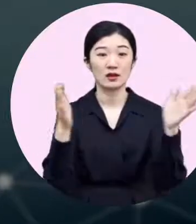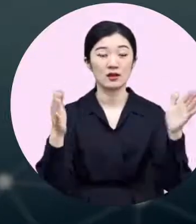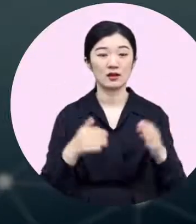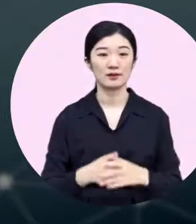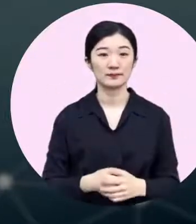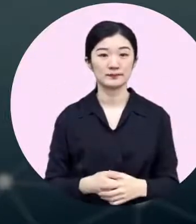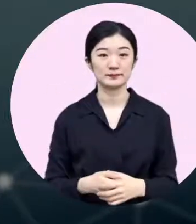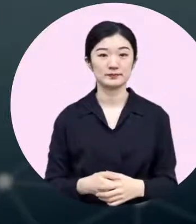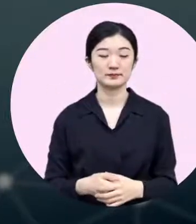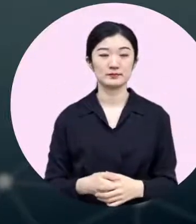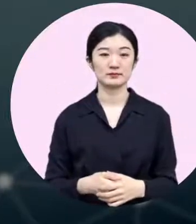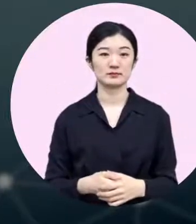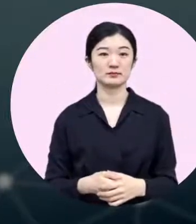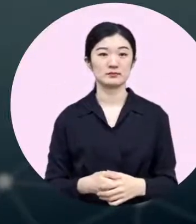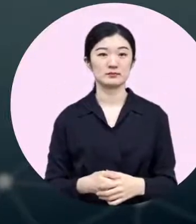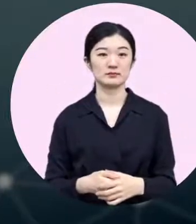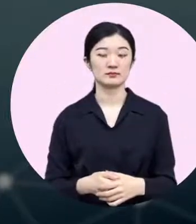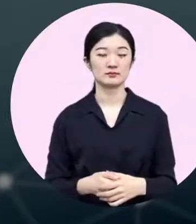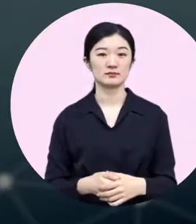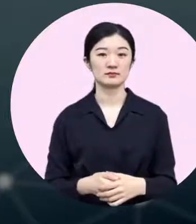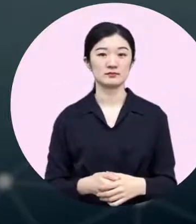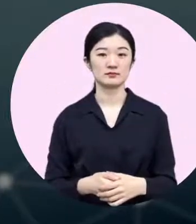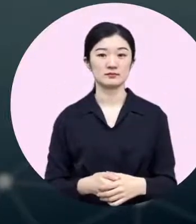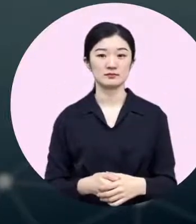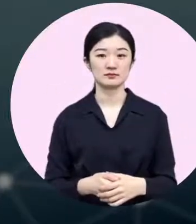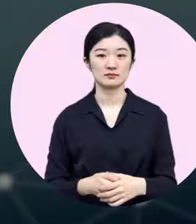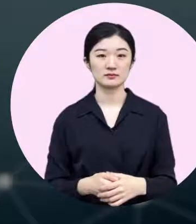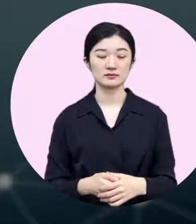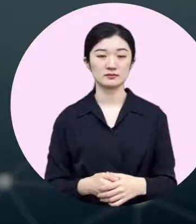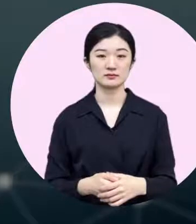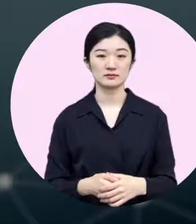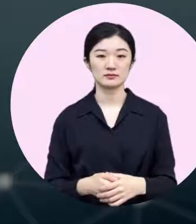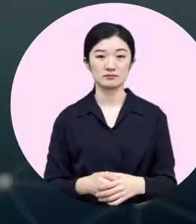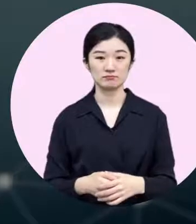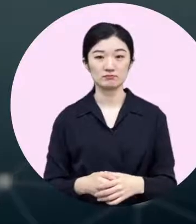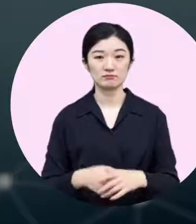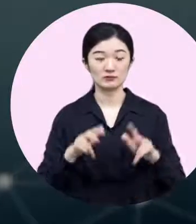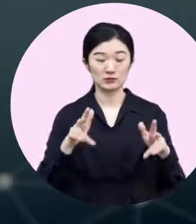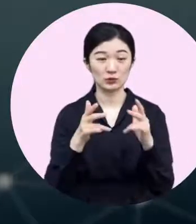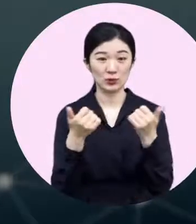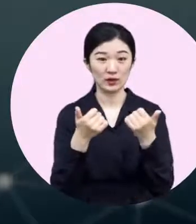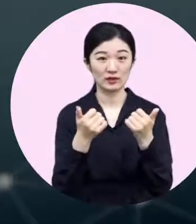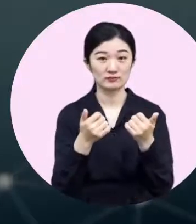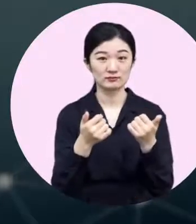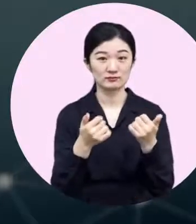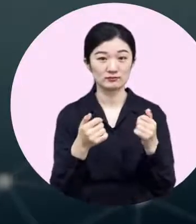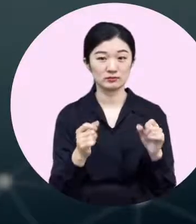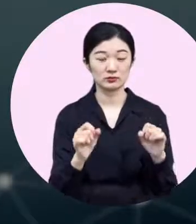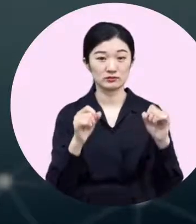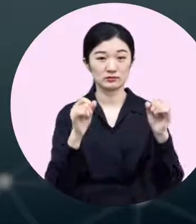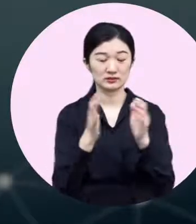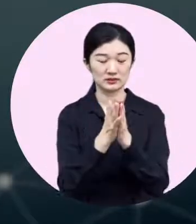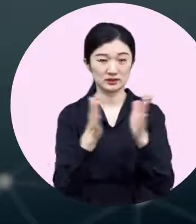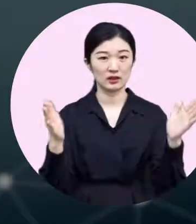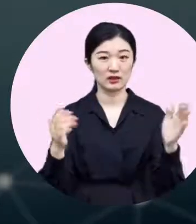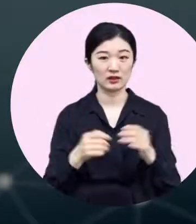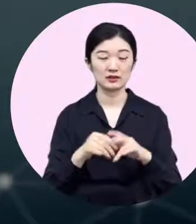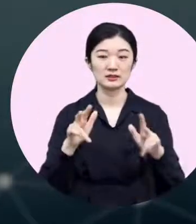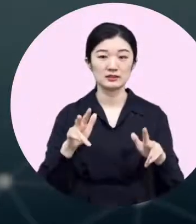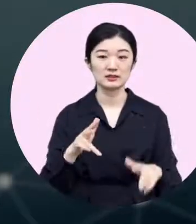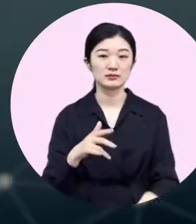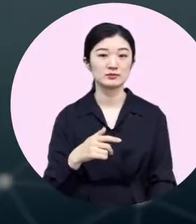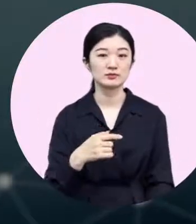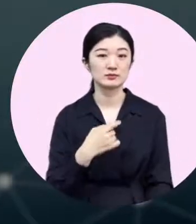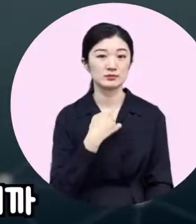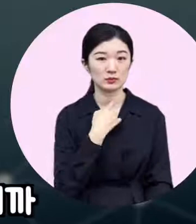이렇게. 자, 이제 열리고 있죠? 바로 열렸습니다. 그쵸? 그럼 여러분들 지금 보면은 음소거가 지금